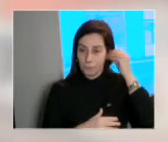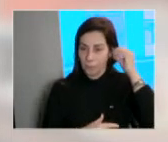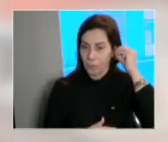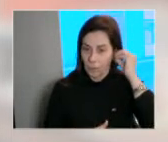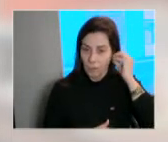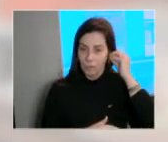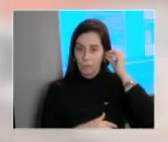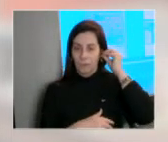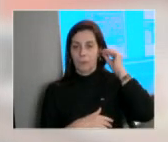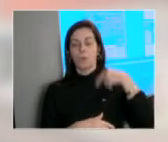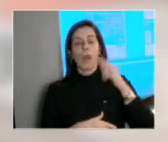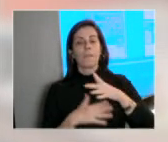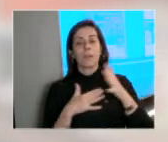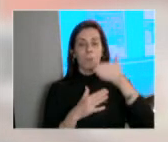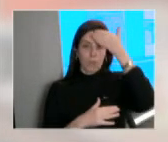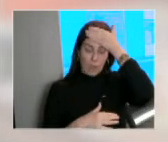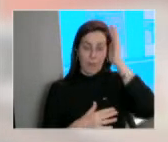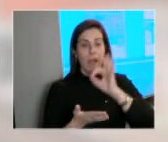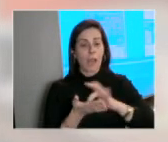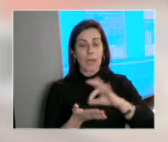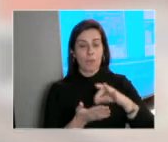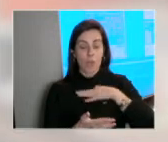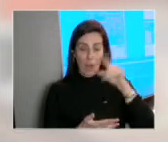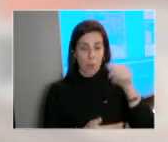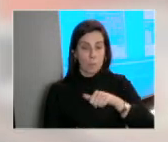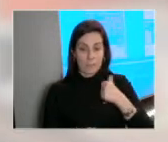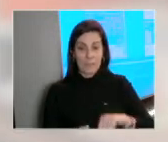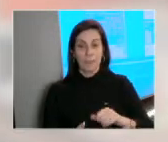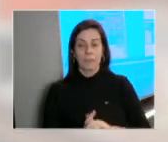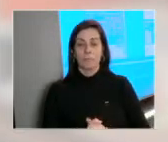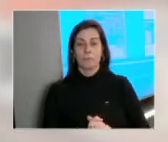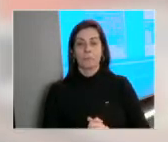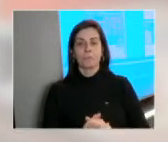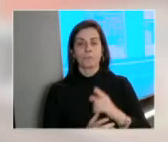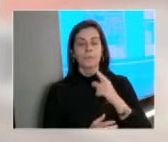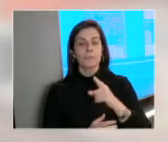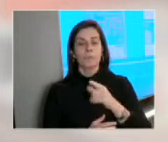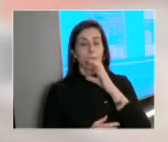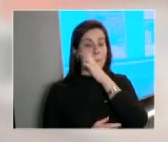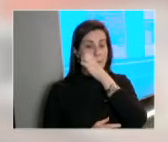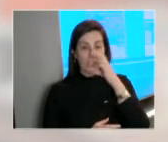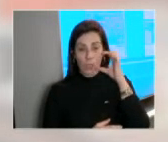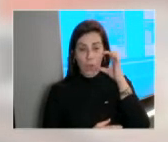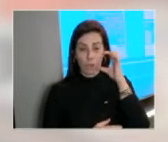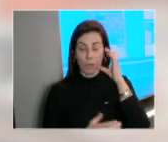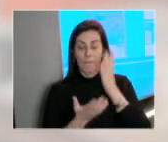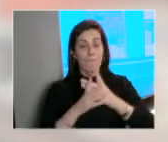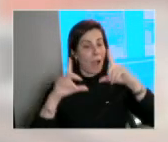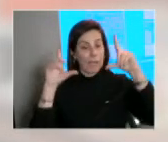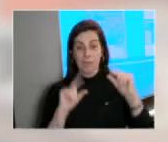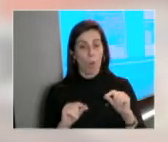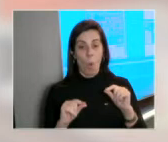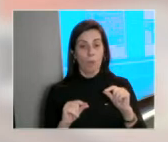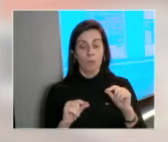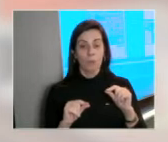הקבלה לדניאל אדלסון, שליח ידיעות אחרונות לסין. והוא מסכם כך: מסכות הפנים אזלו כבר לפני